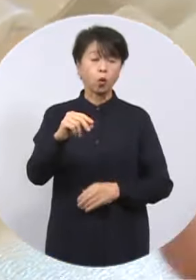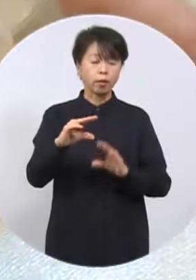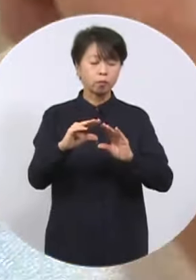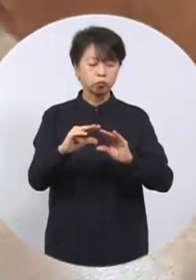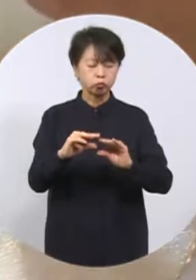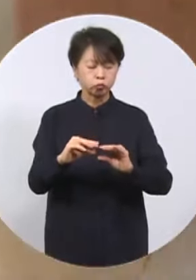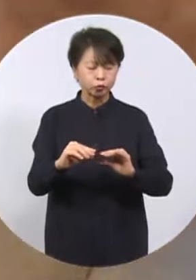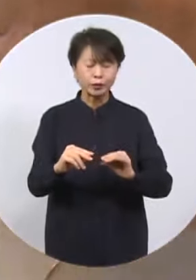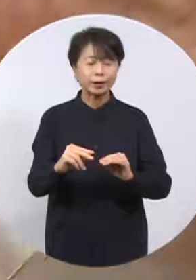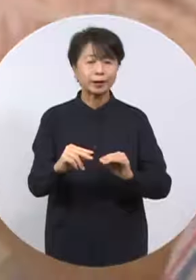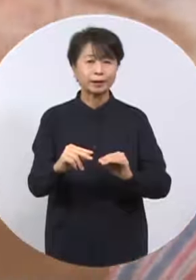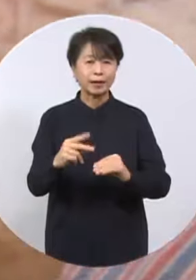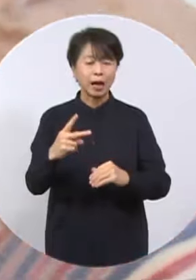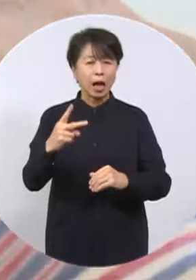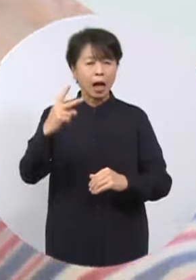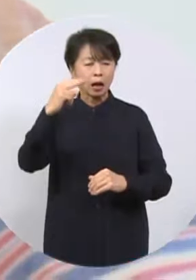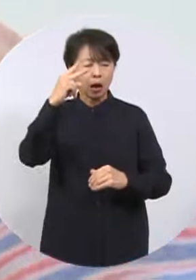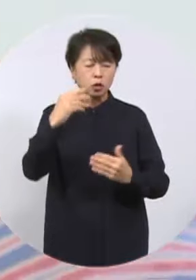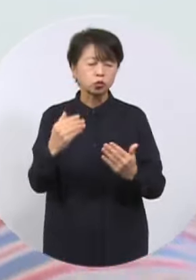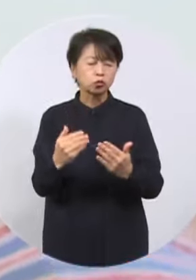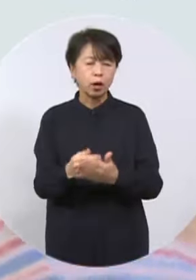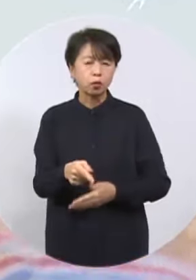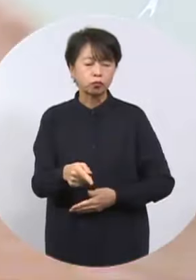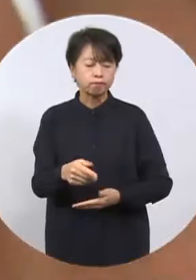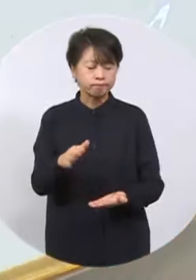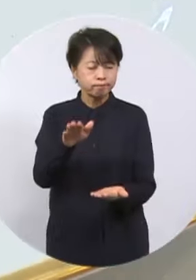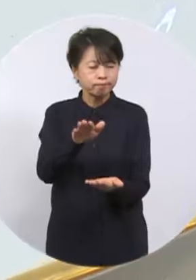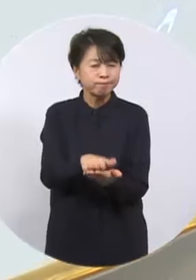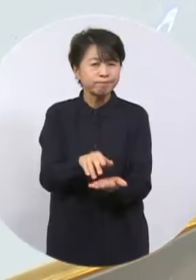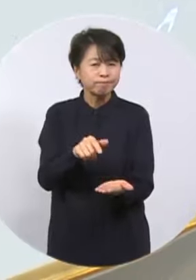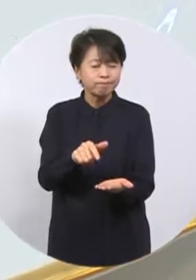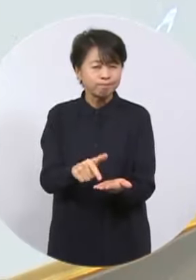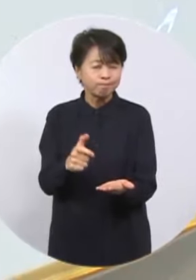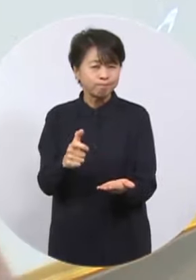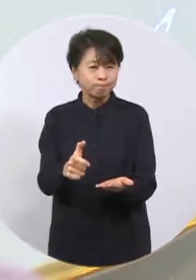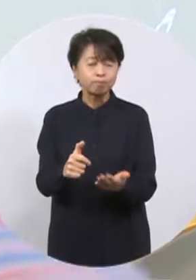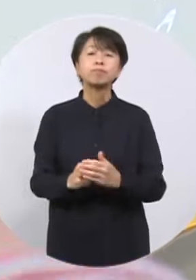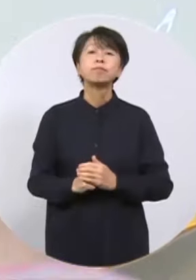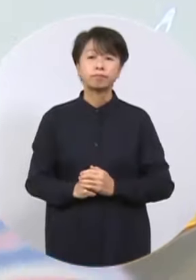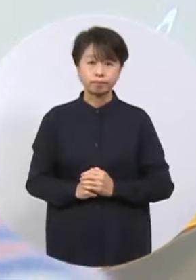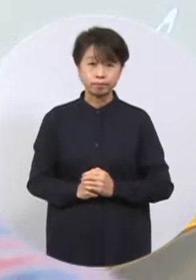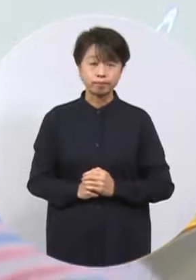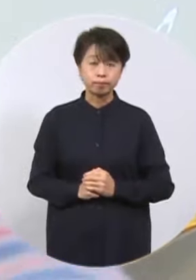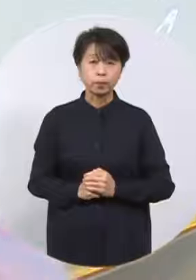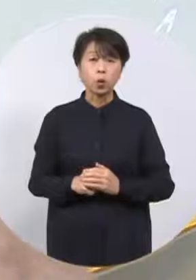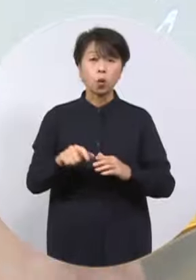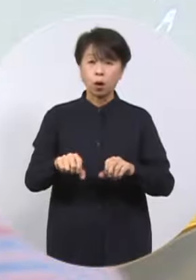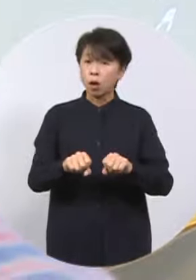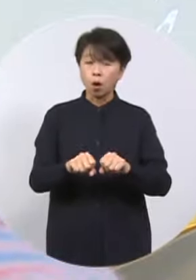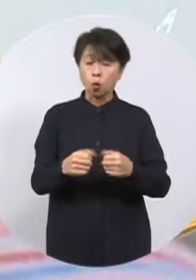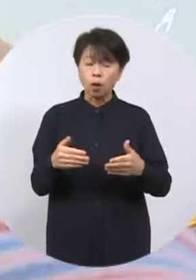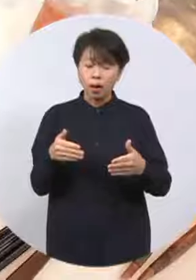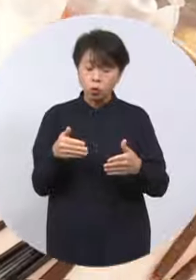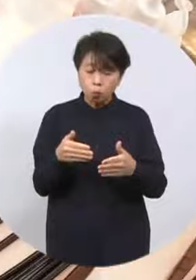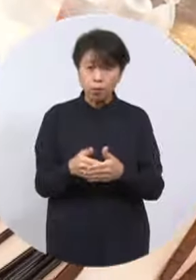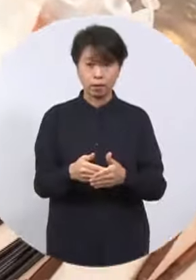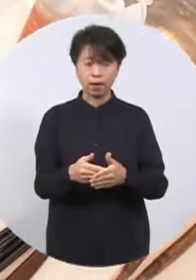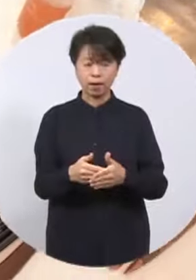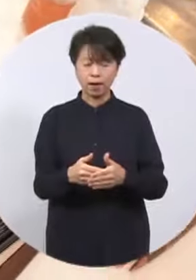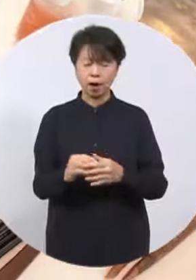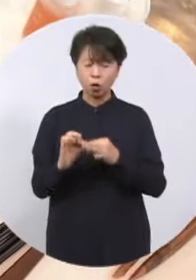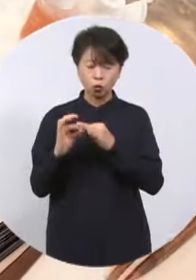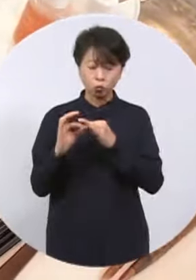ラス化してここにくっつくとそういうことです。ですからもうこれは割れない限り何